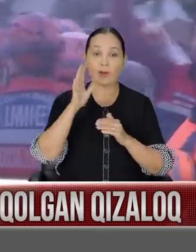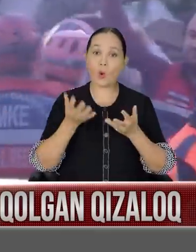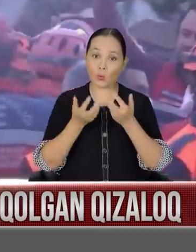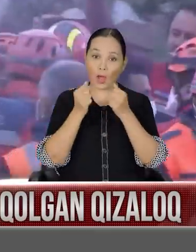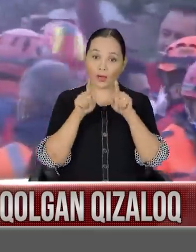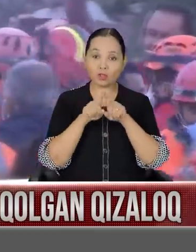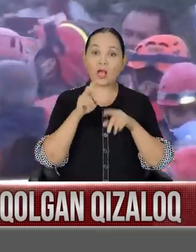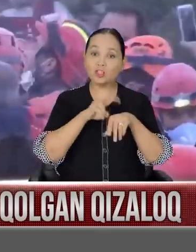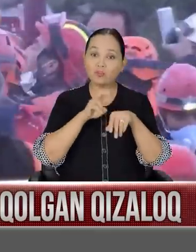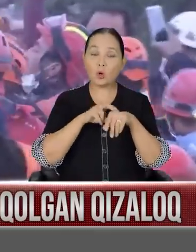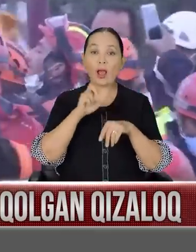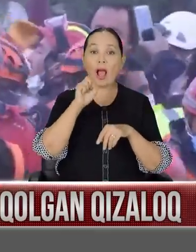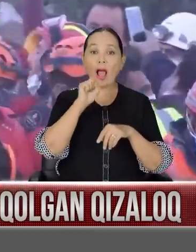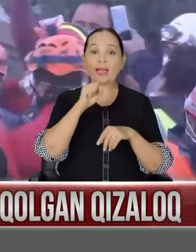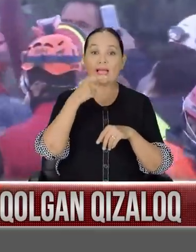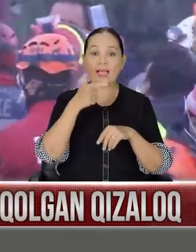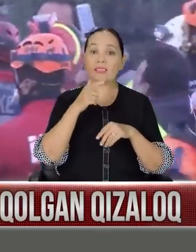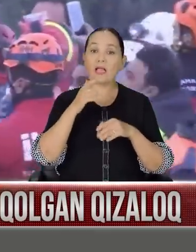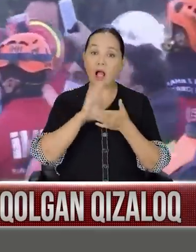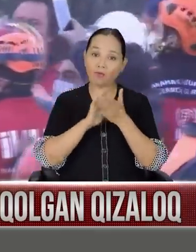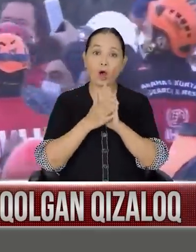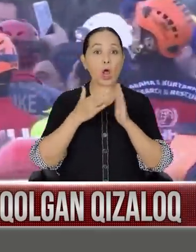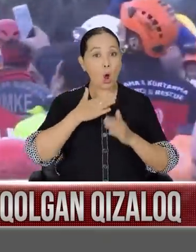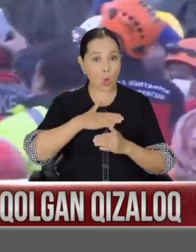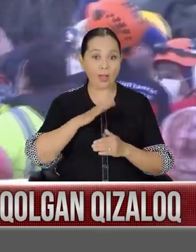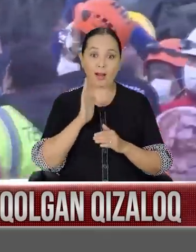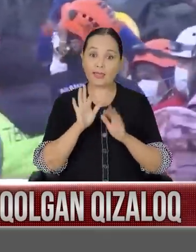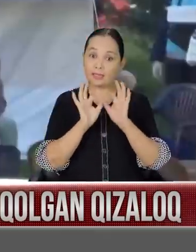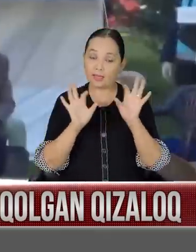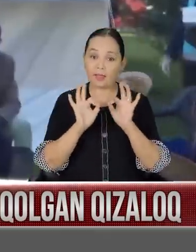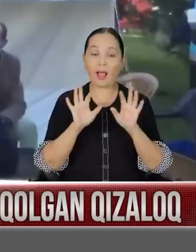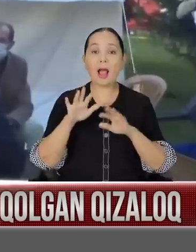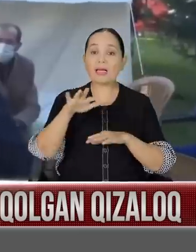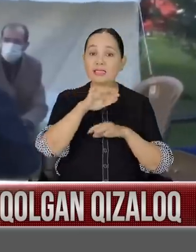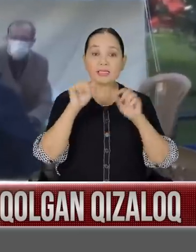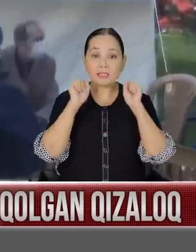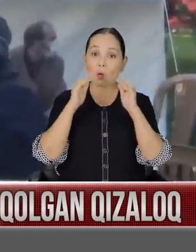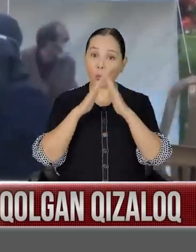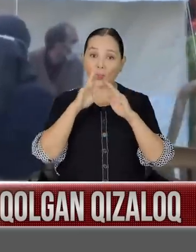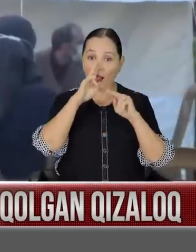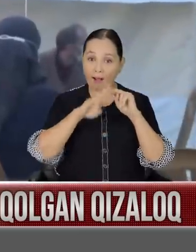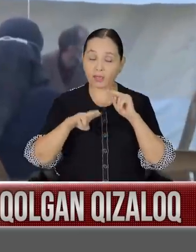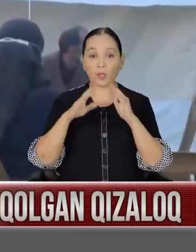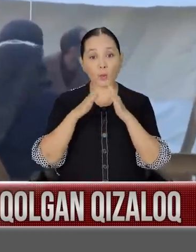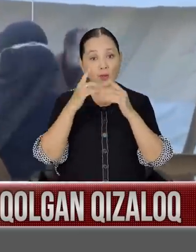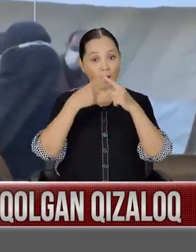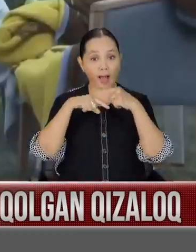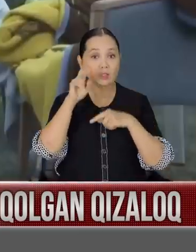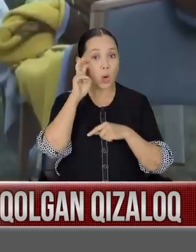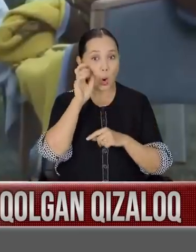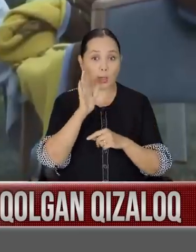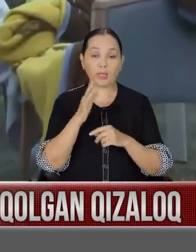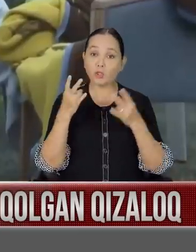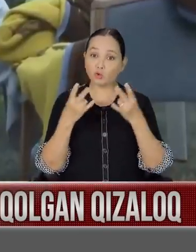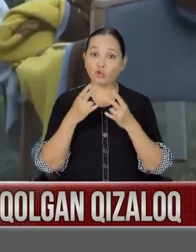silkitdi deydi qutqaruvchi. Shifokorlar Ayda Gezginning ahvolini qoniqarli deb baholashgan. Bog'larda va stadionlarda uydan ayrilgan yoki uyga